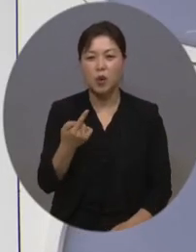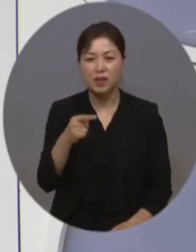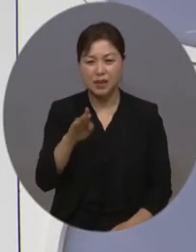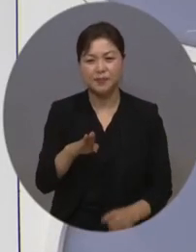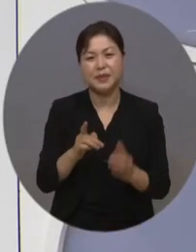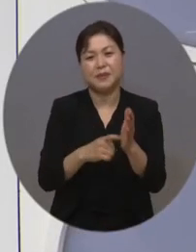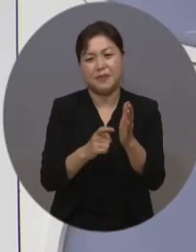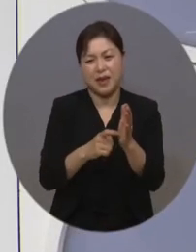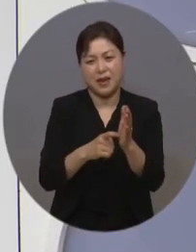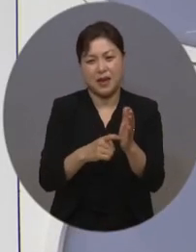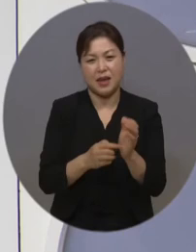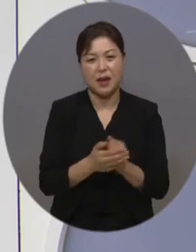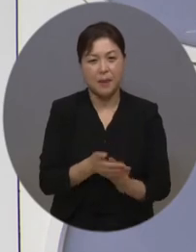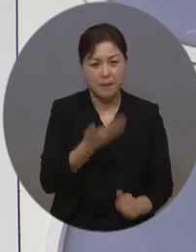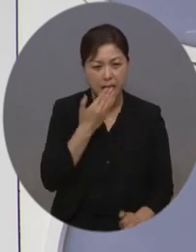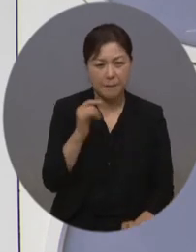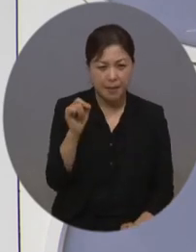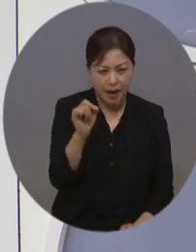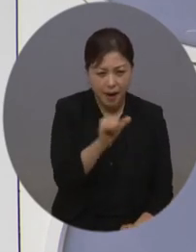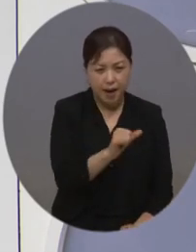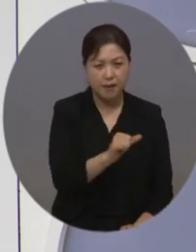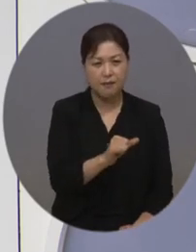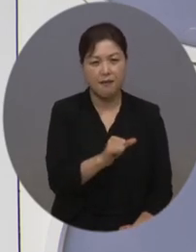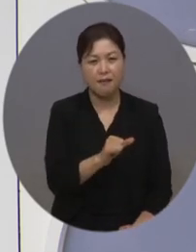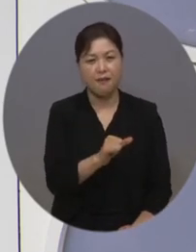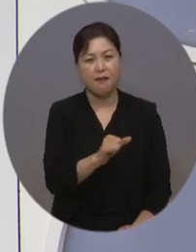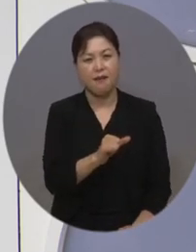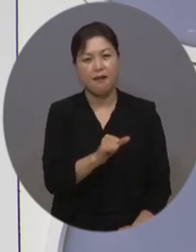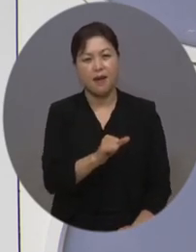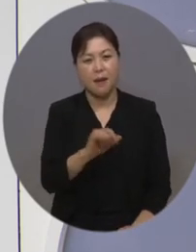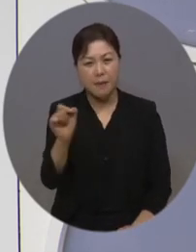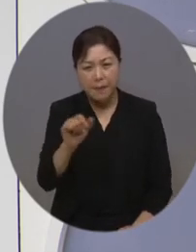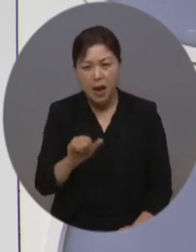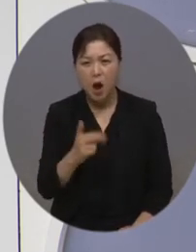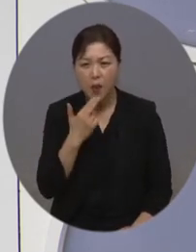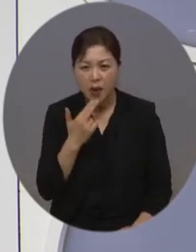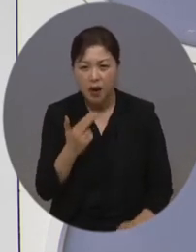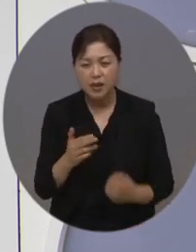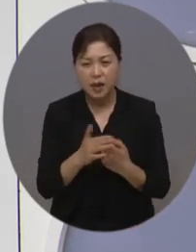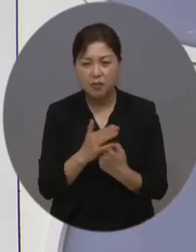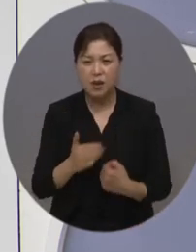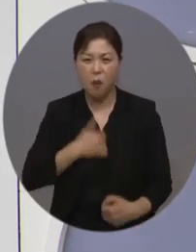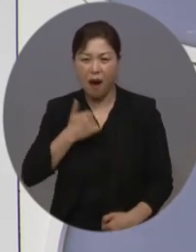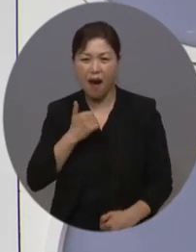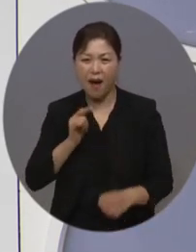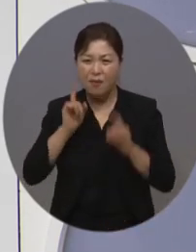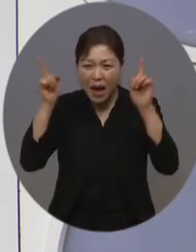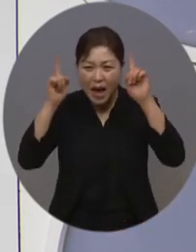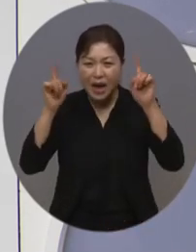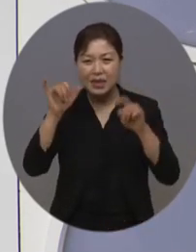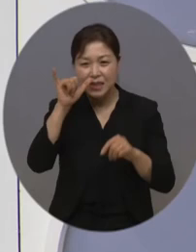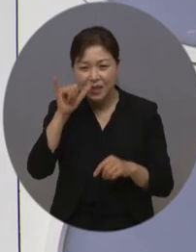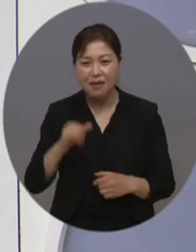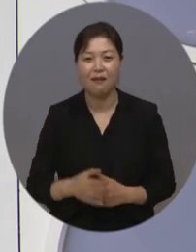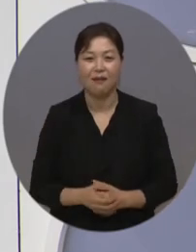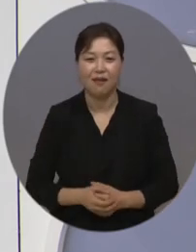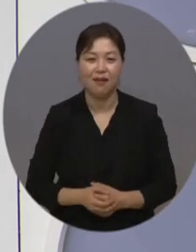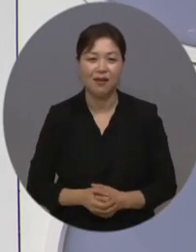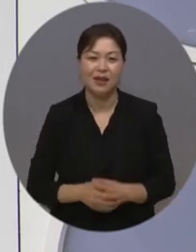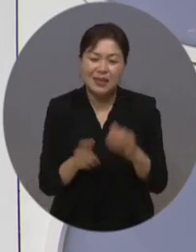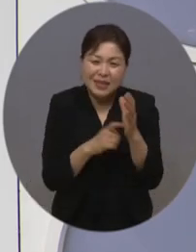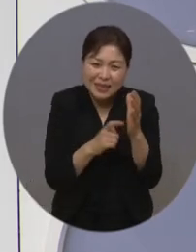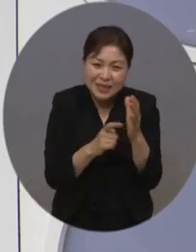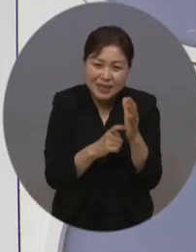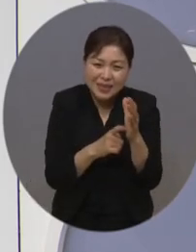급해요. 밥도 빨리 먹고 성급하지 말라. 빨리 안 하니까 막 신경질 막 내고 막 그렇게 하거든요. 그러니까 우리가 좀 조급증에서